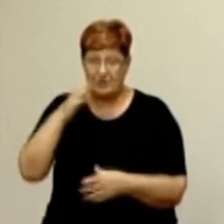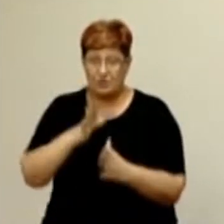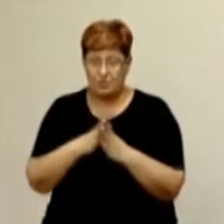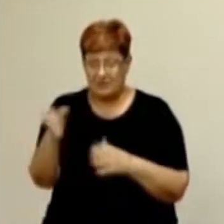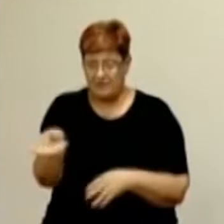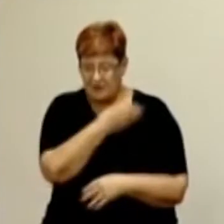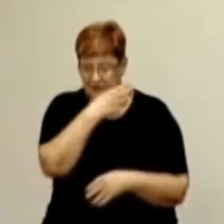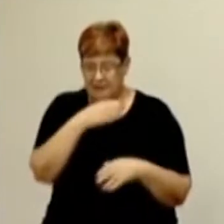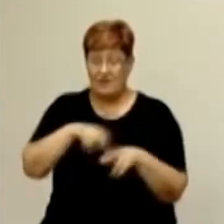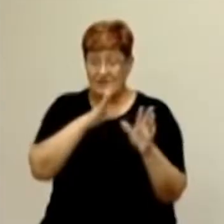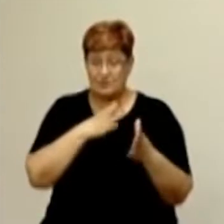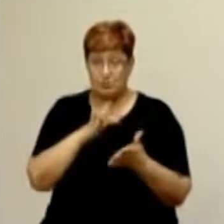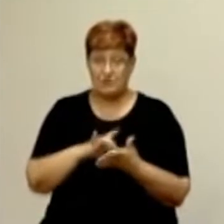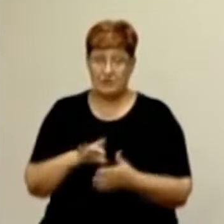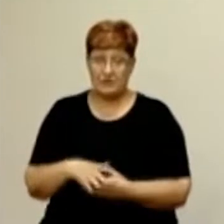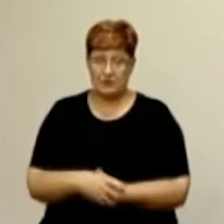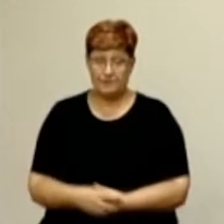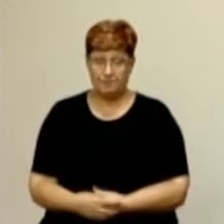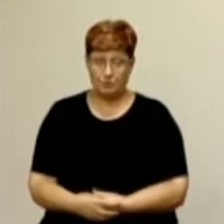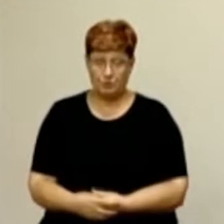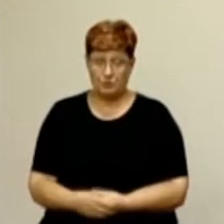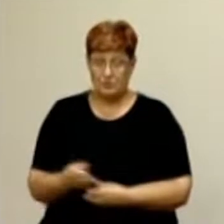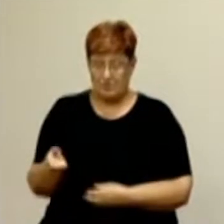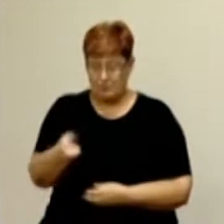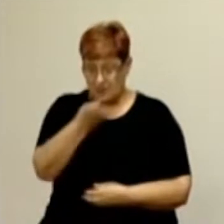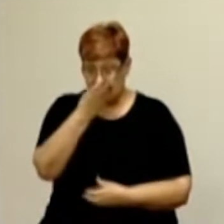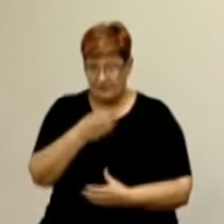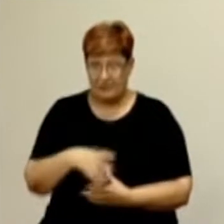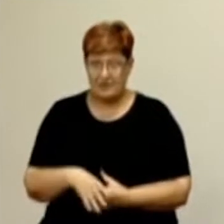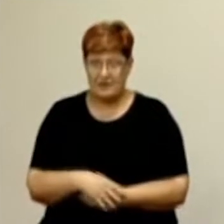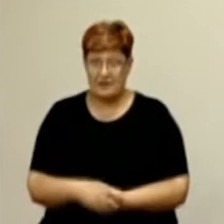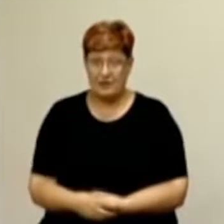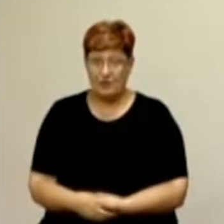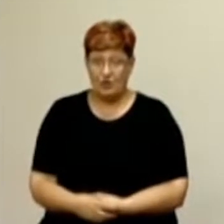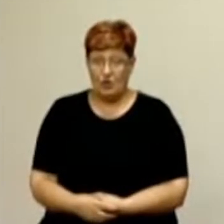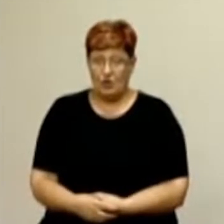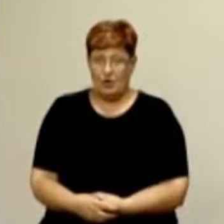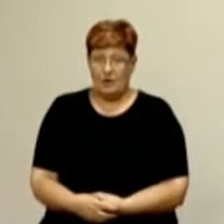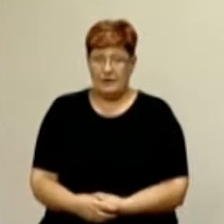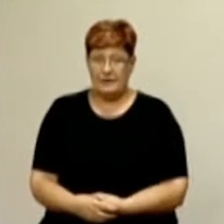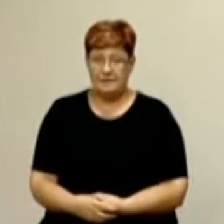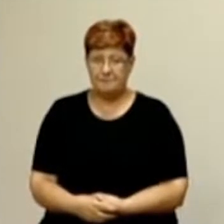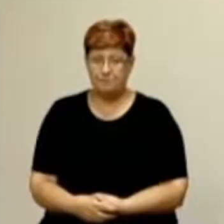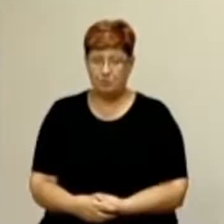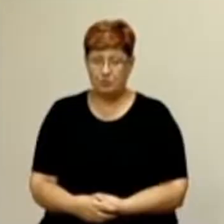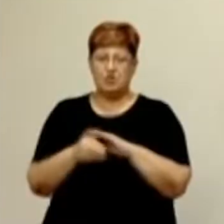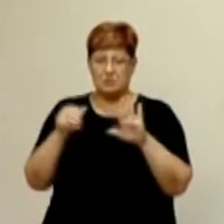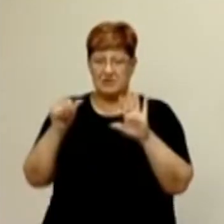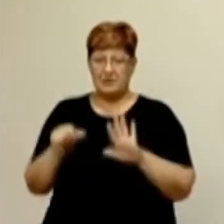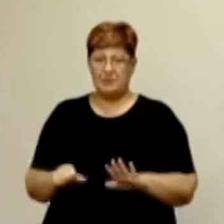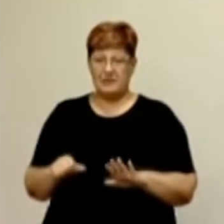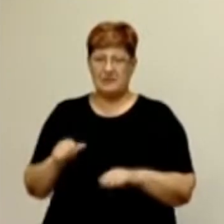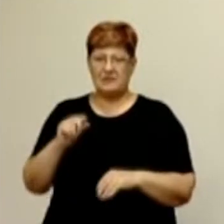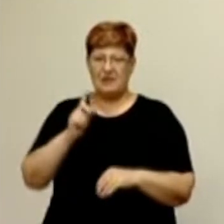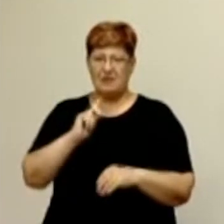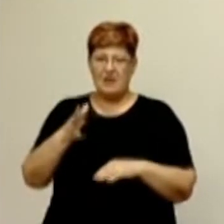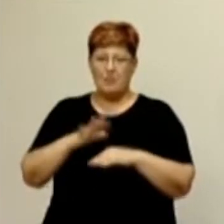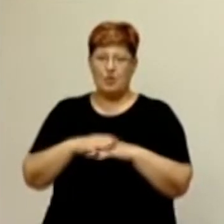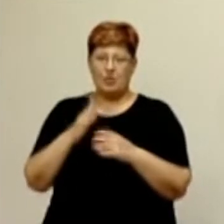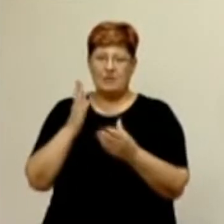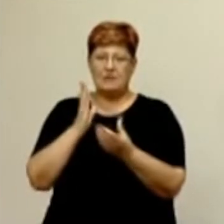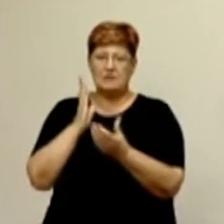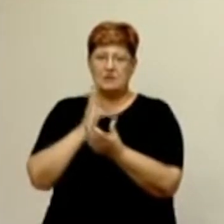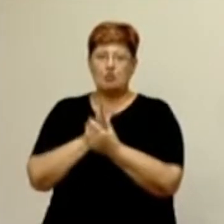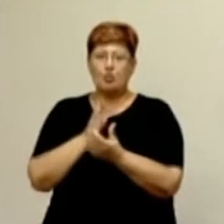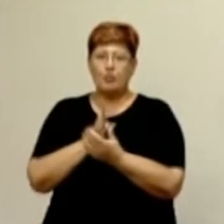mesto otići. Ne, izvolite na vaše mesto otići. Pošto se po Radićevim rečima radi o